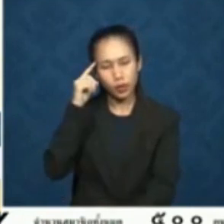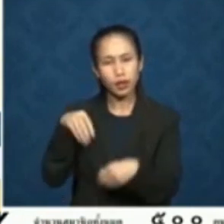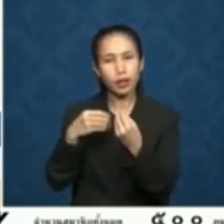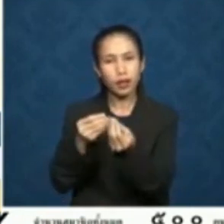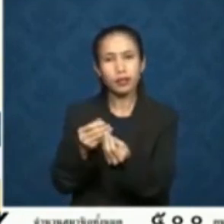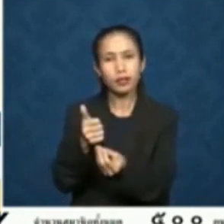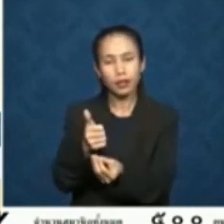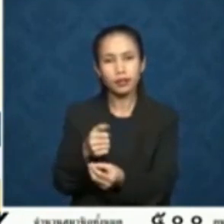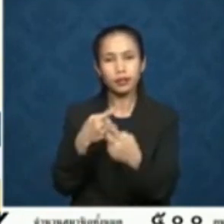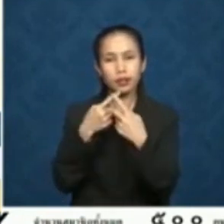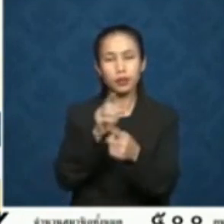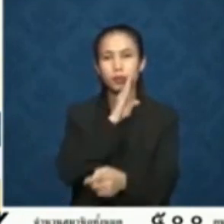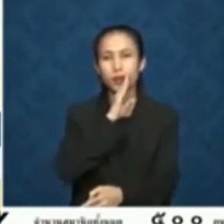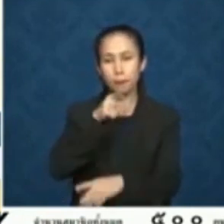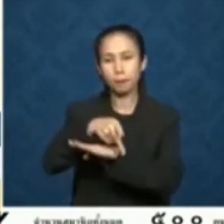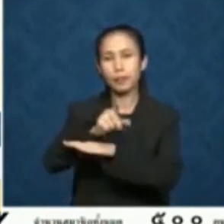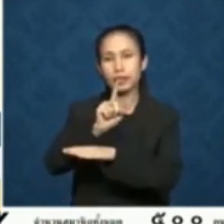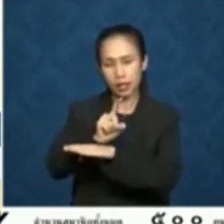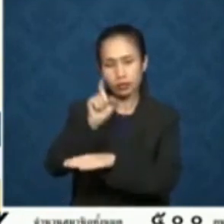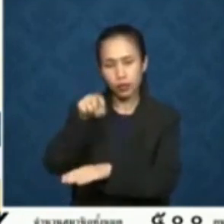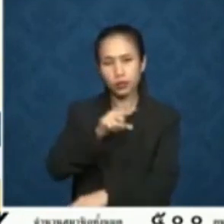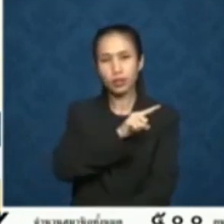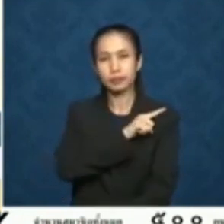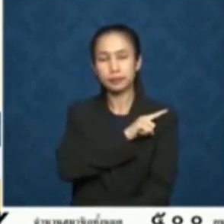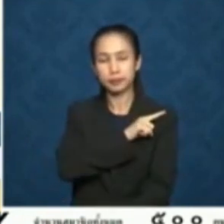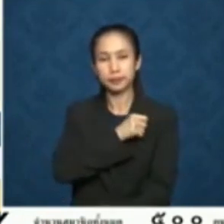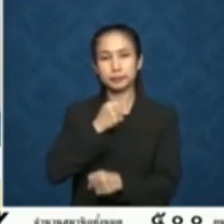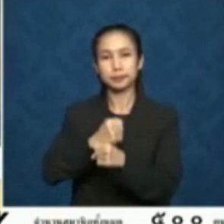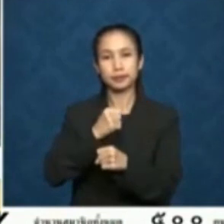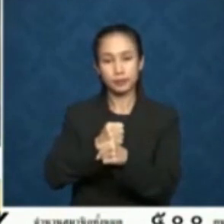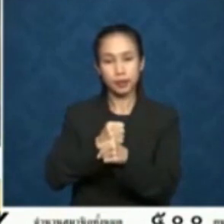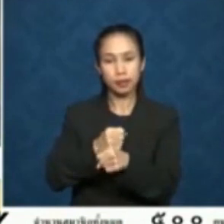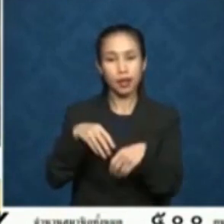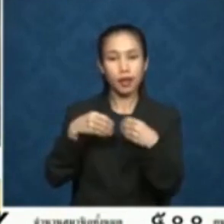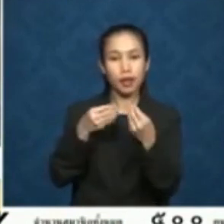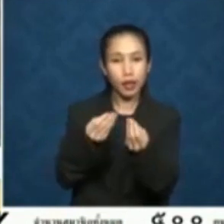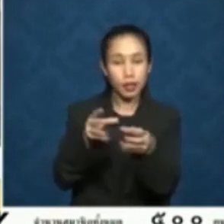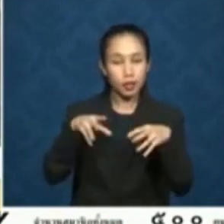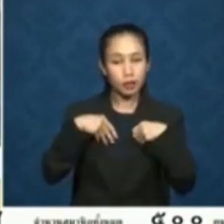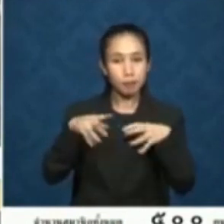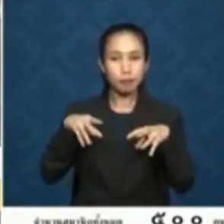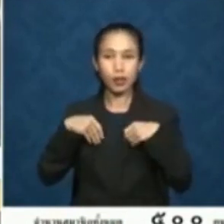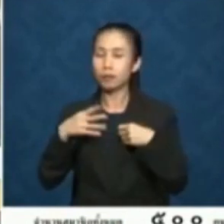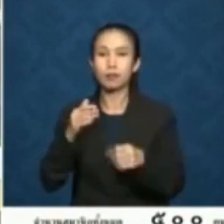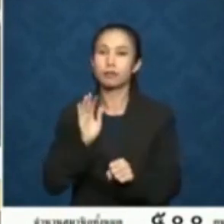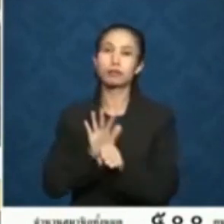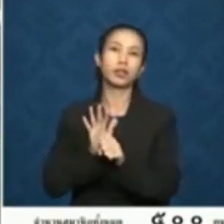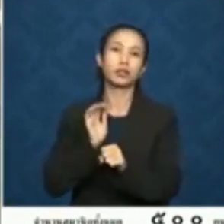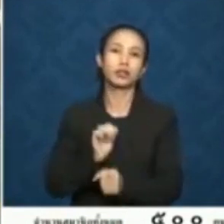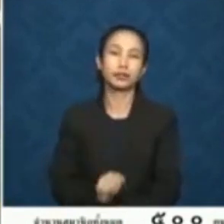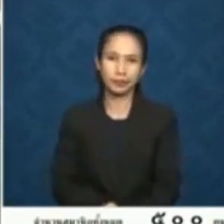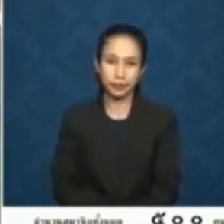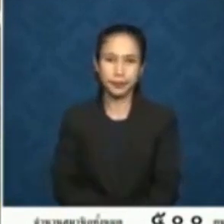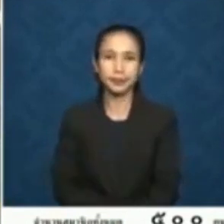อบคอบนั้นน่าจะเสียสละกันได้ผมคิดว่าท่านประธานควรจะทำหน้าที่ให้หรือไม่ให้